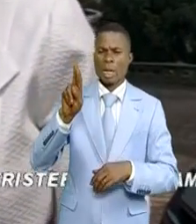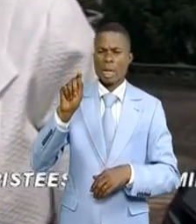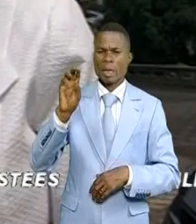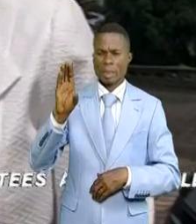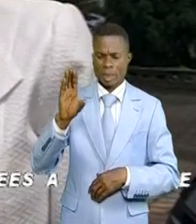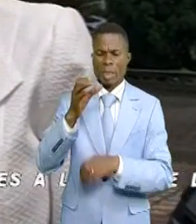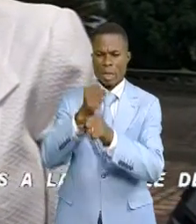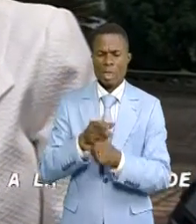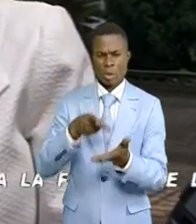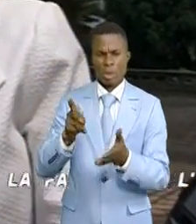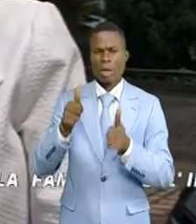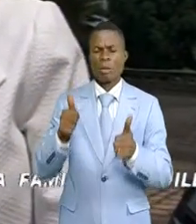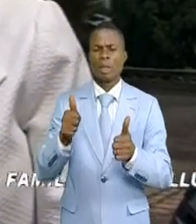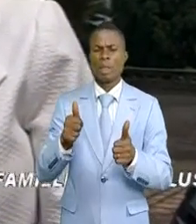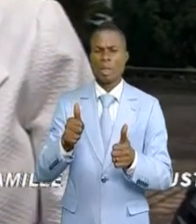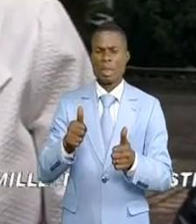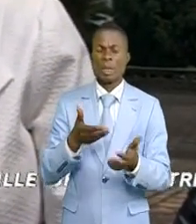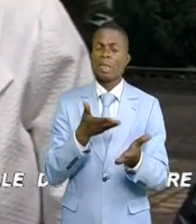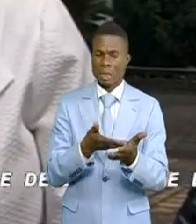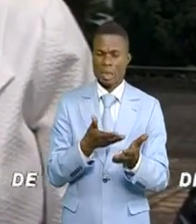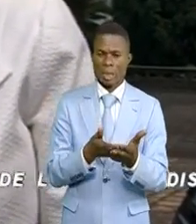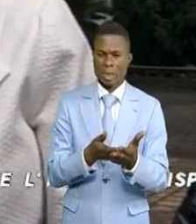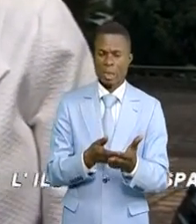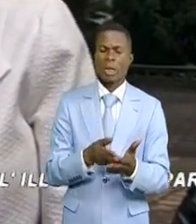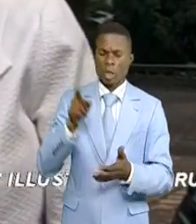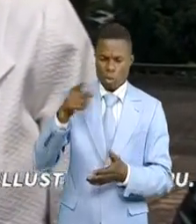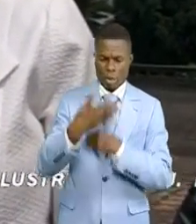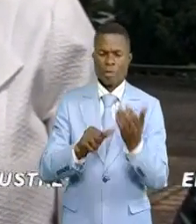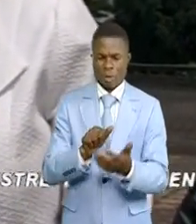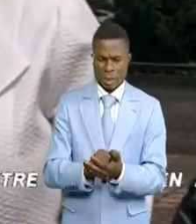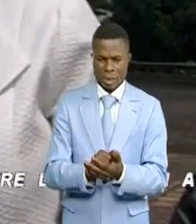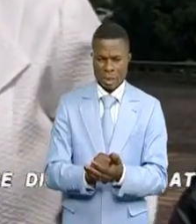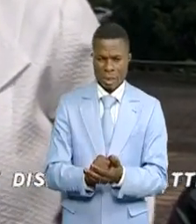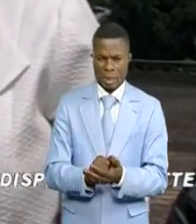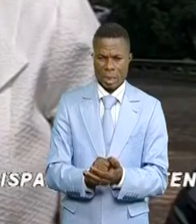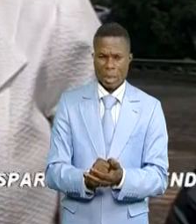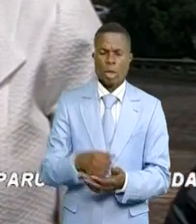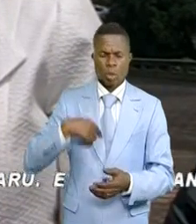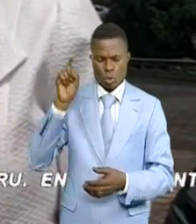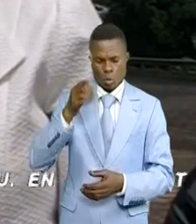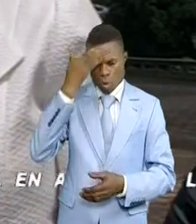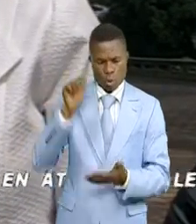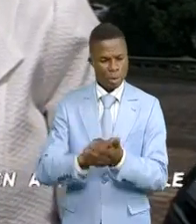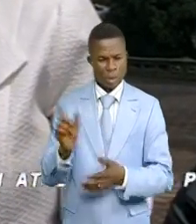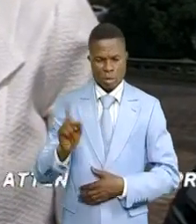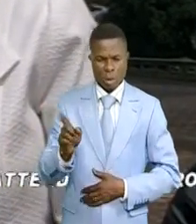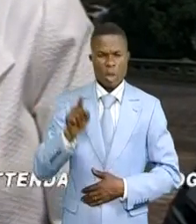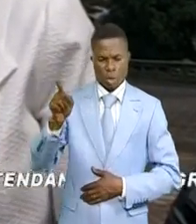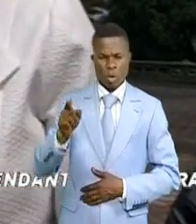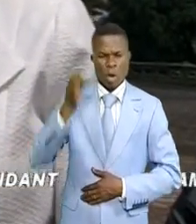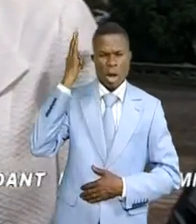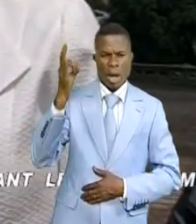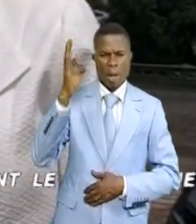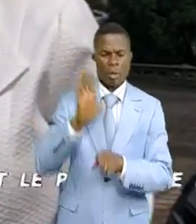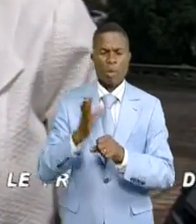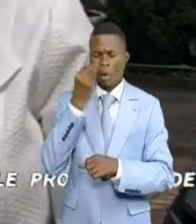soient bien rémunérés. Ça, c'est Ernest Kabila, ça vraiment on lui doit. Et c'est quelqu'un qui me prêchait beaucoup la